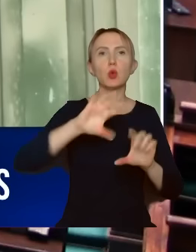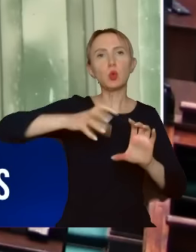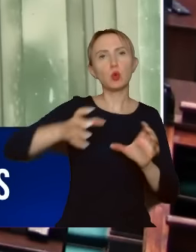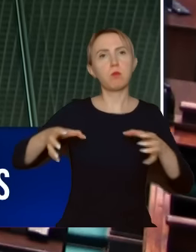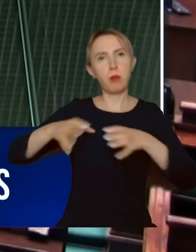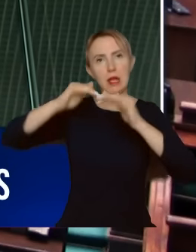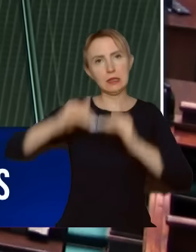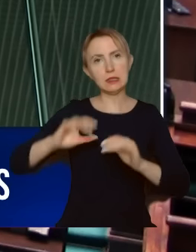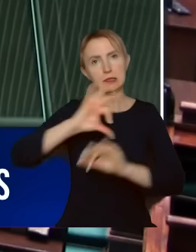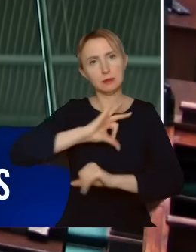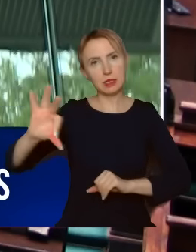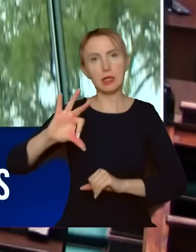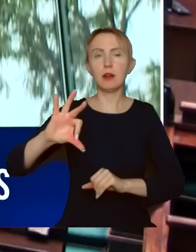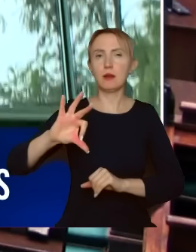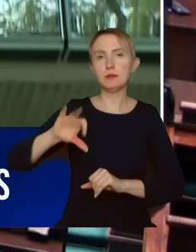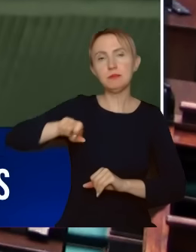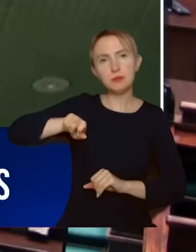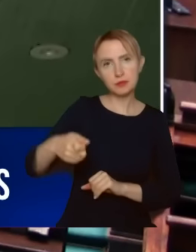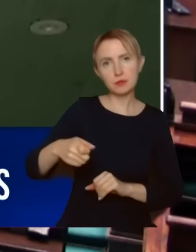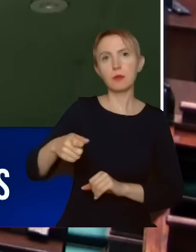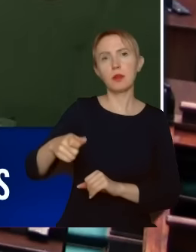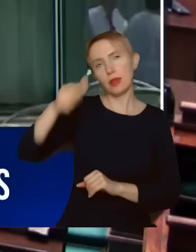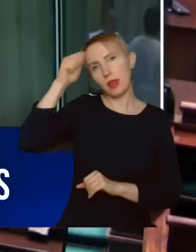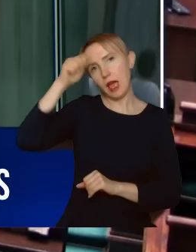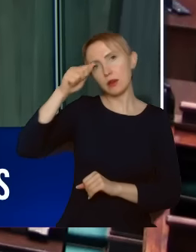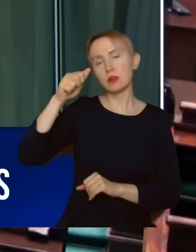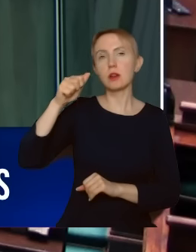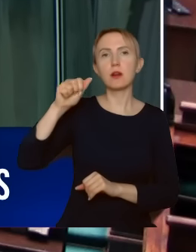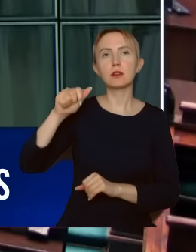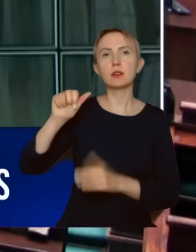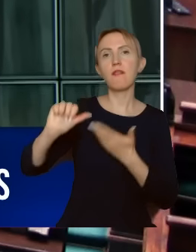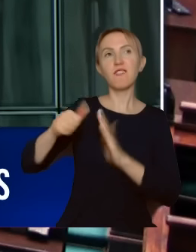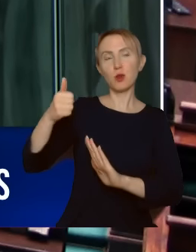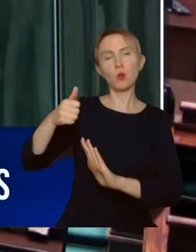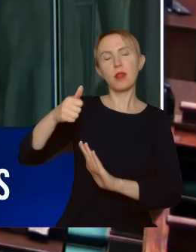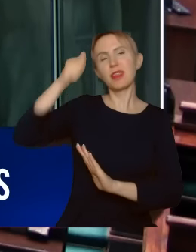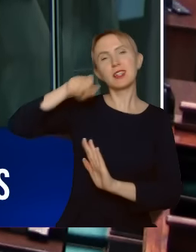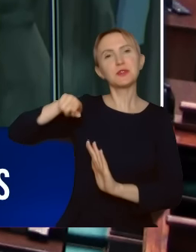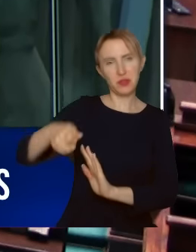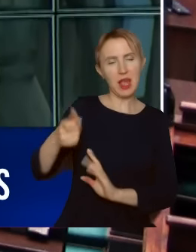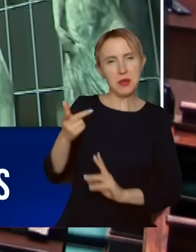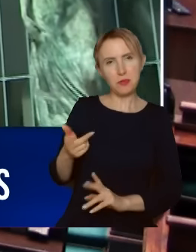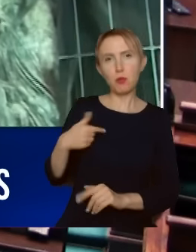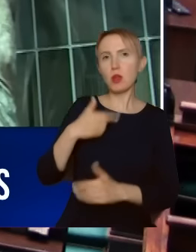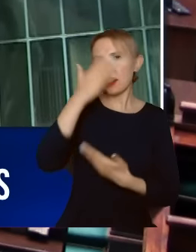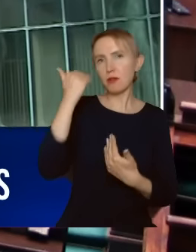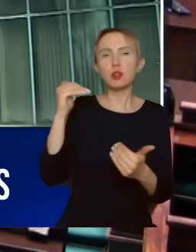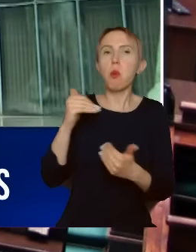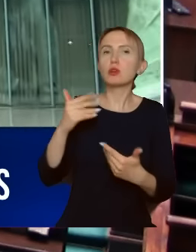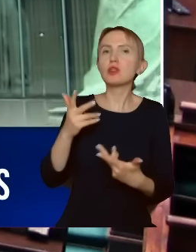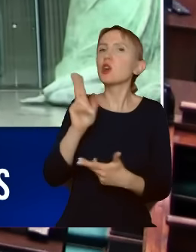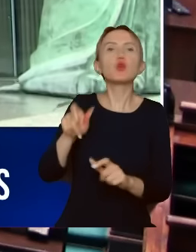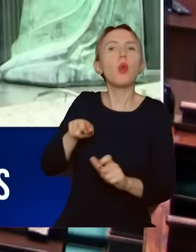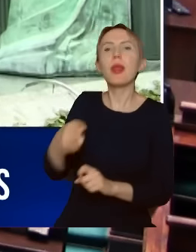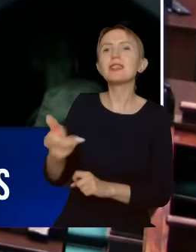im Przepraszam nazwę wyróżniającą bo ja nie wiem co to znaczy można to znaczy kto ich tak